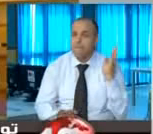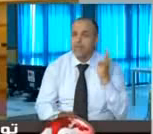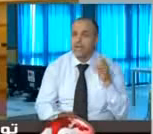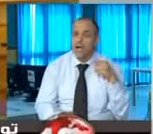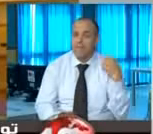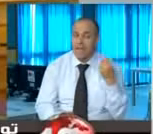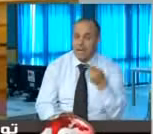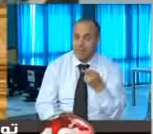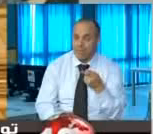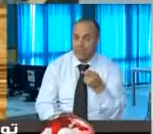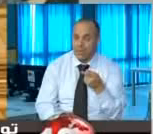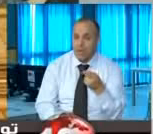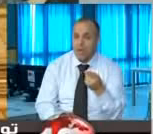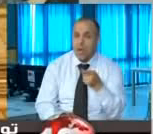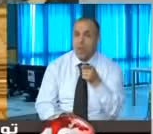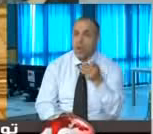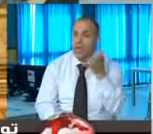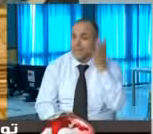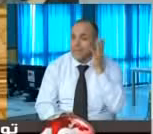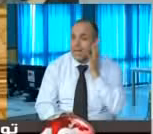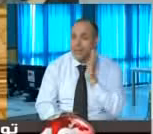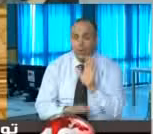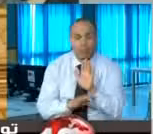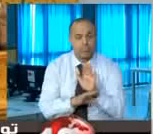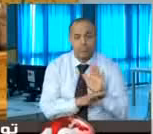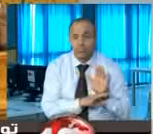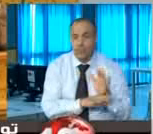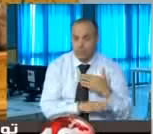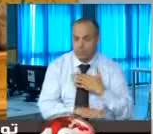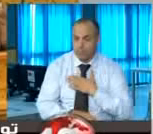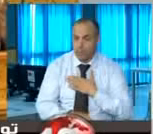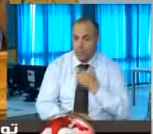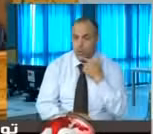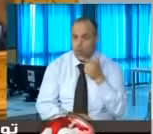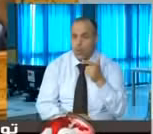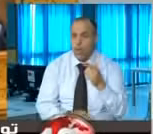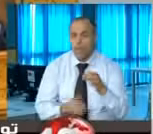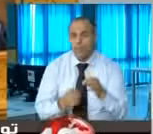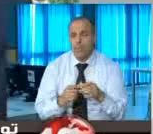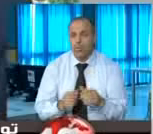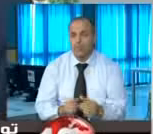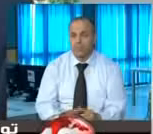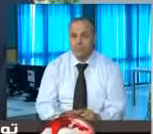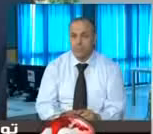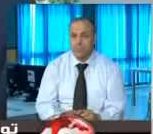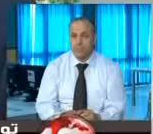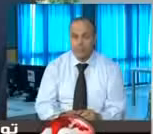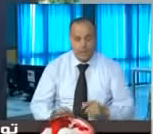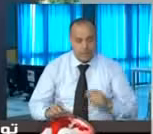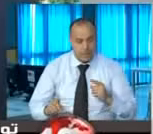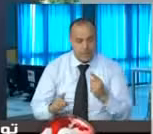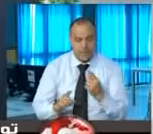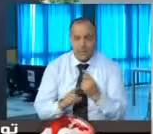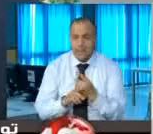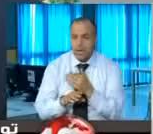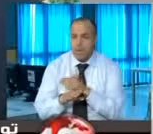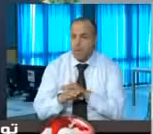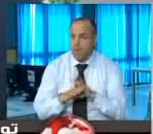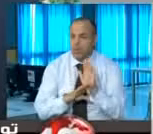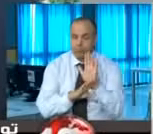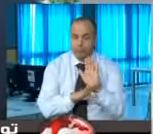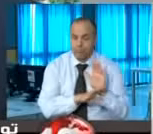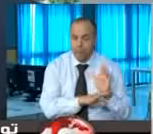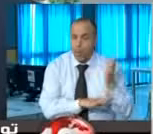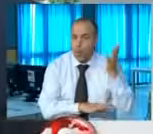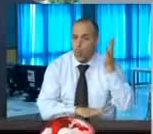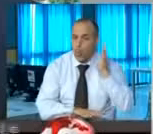الدولي حول تثمين التراث والحرص على تبنيه من طرف العموم. التقينا حول موضوع المحافظة على